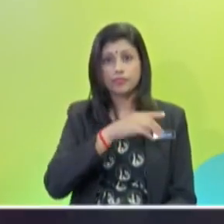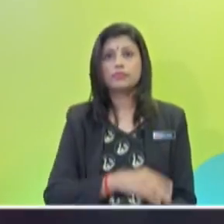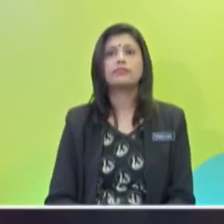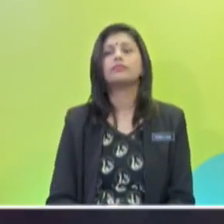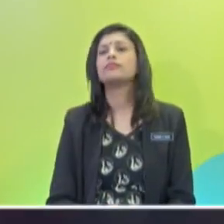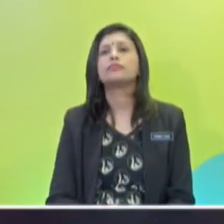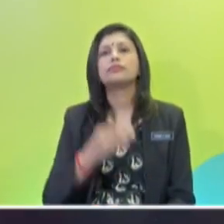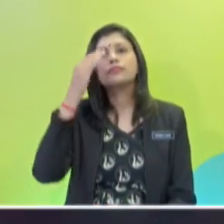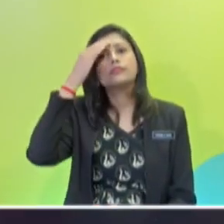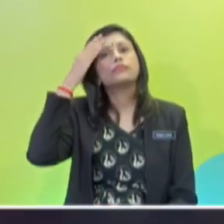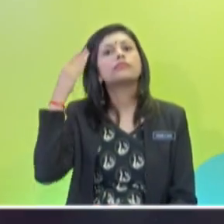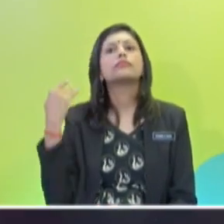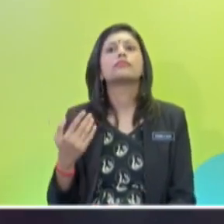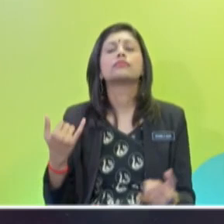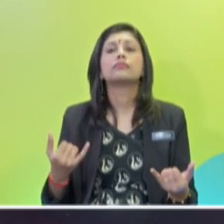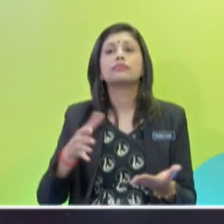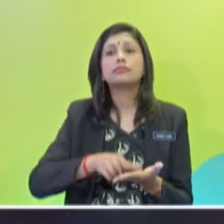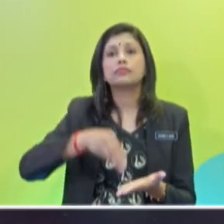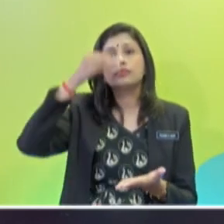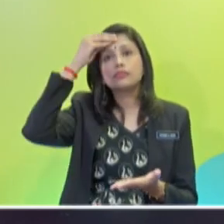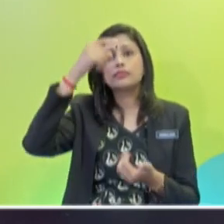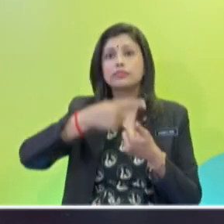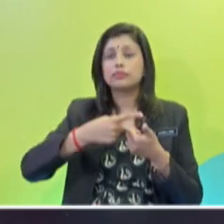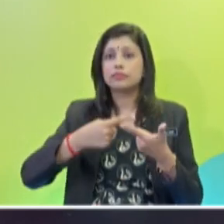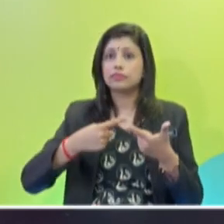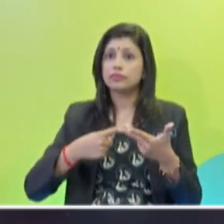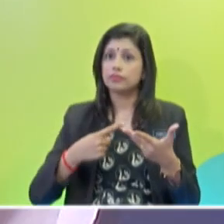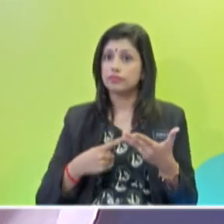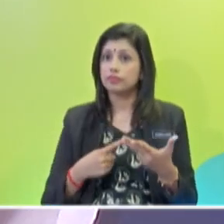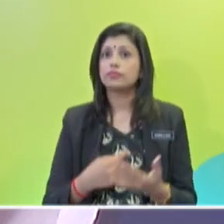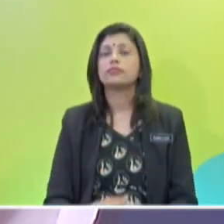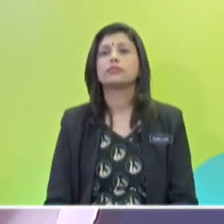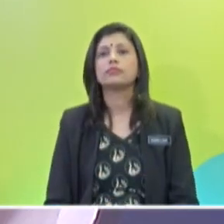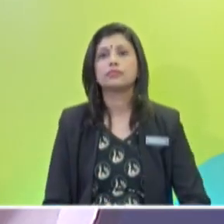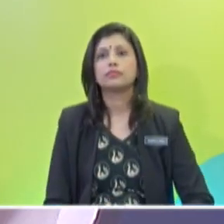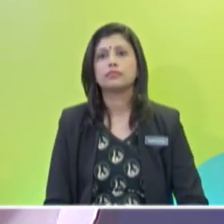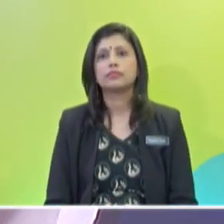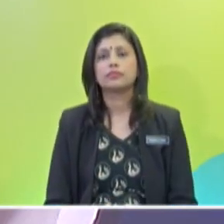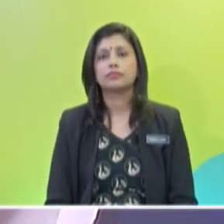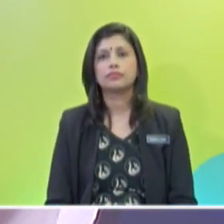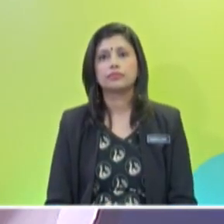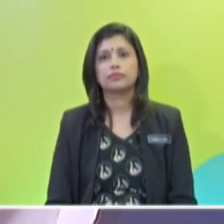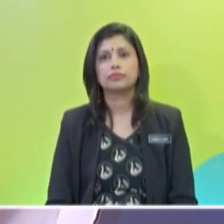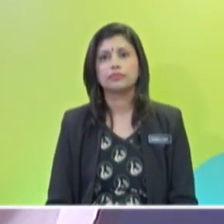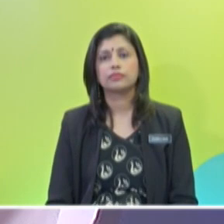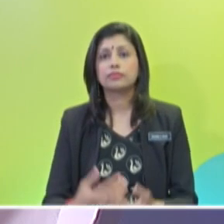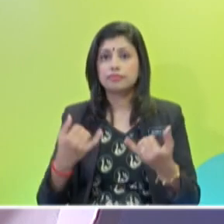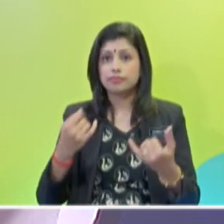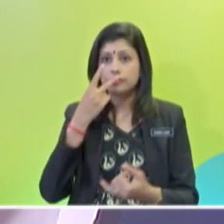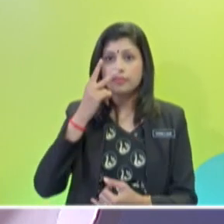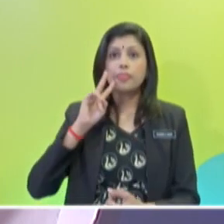betul. Jadi marilah kita belajar satu persatu. Okey. Okey, antaranya kita akan belajar sayur